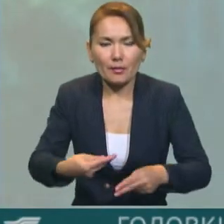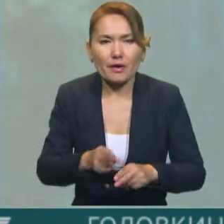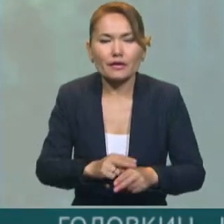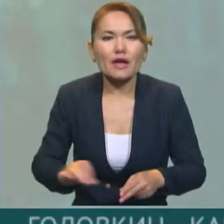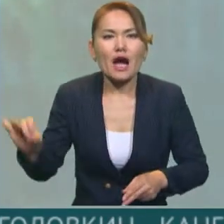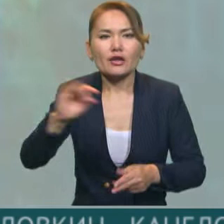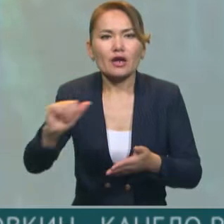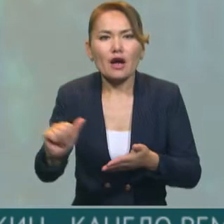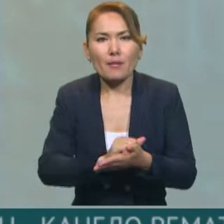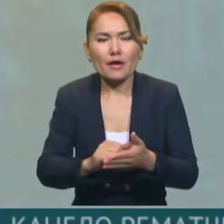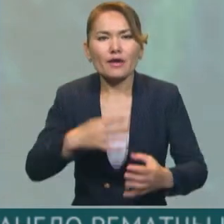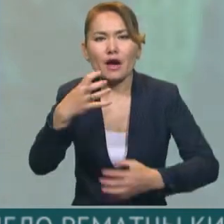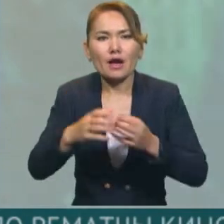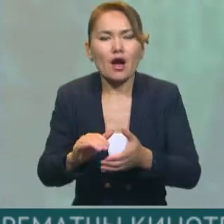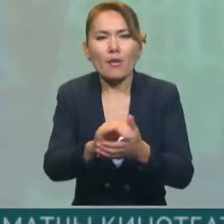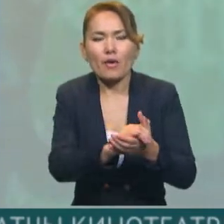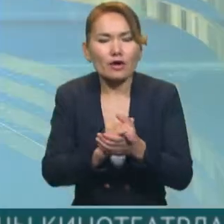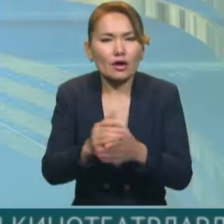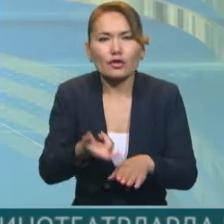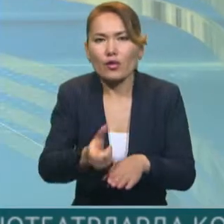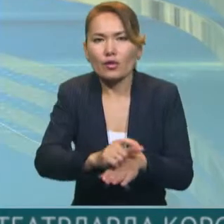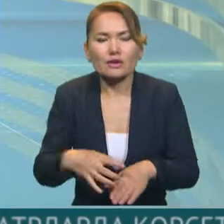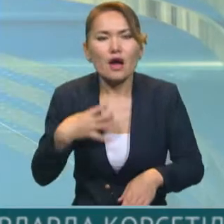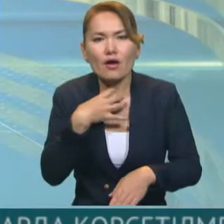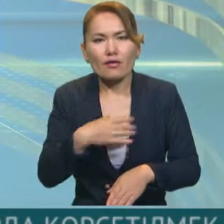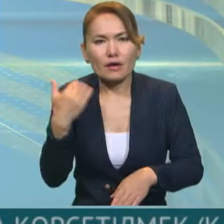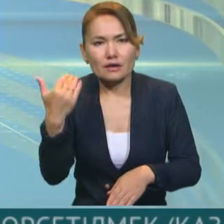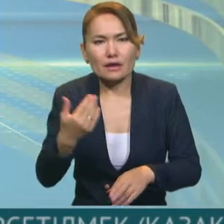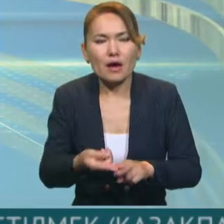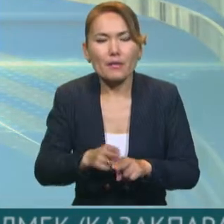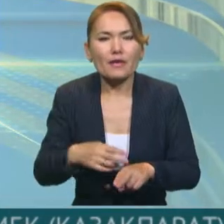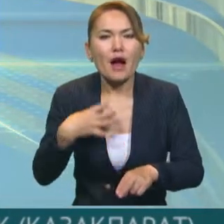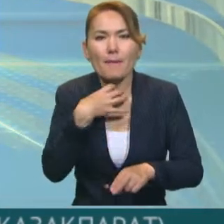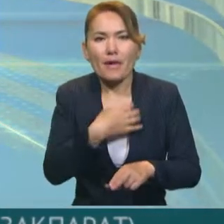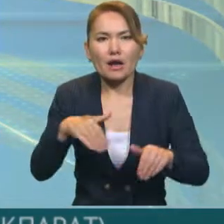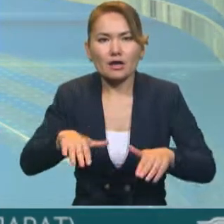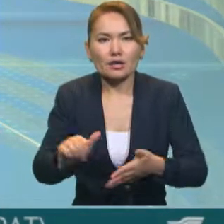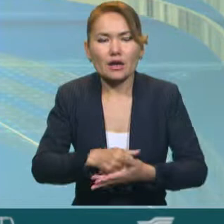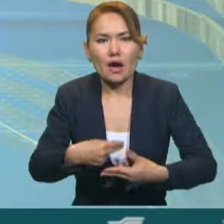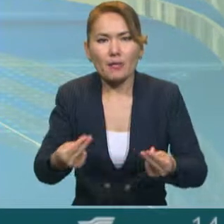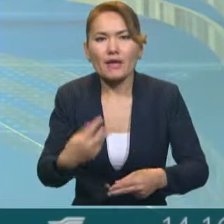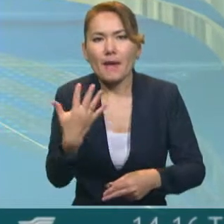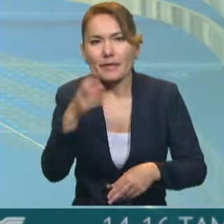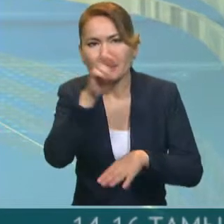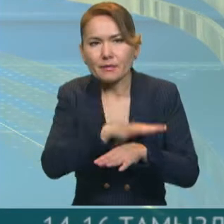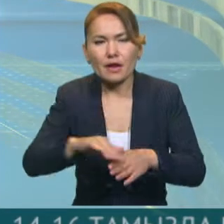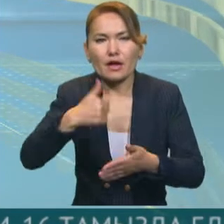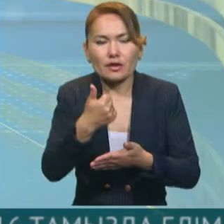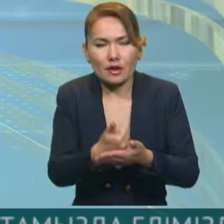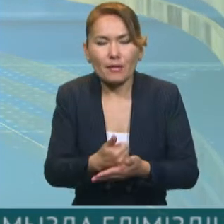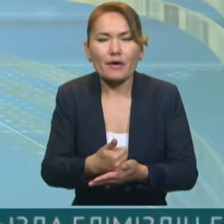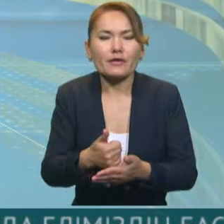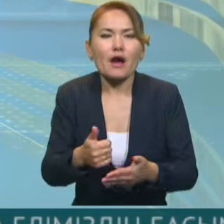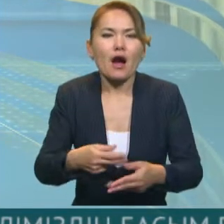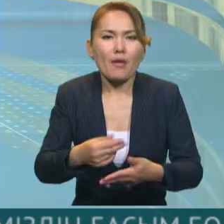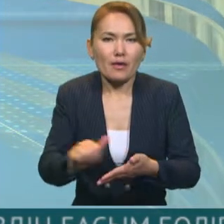халықаралық бейбітшілік пен қауіпсіздікті нығайтуда орны ерекше екенін атап өтті. Ол маңызды қадам жасаған бес мемлекеттің басшыларын шын жүрекпен